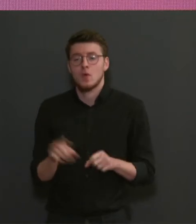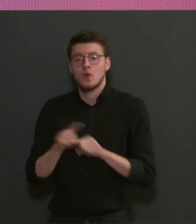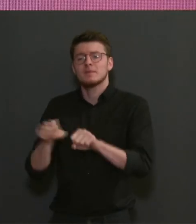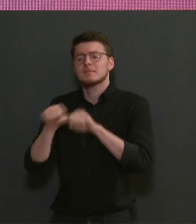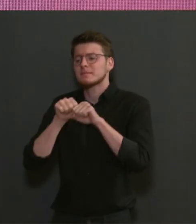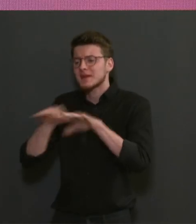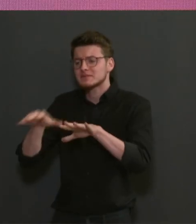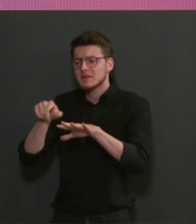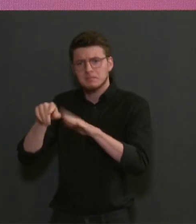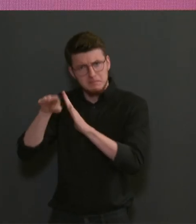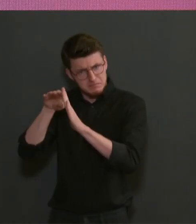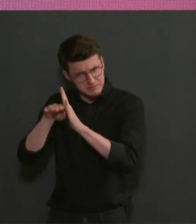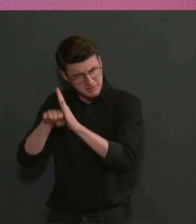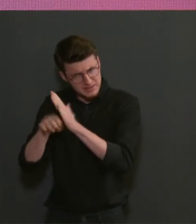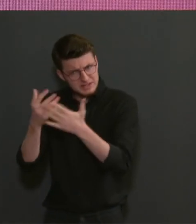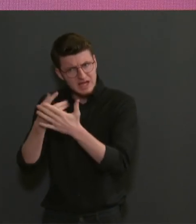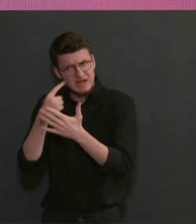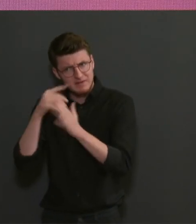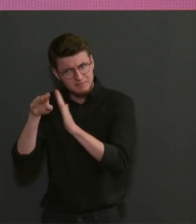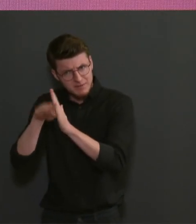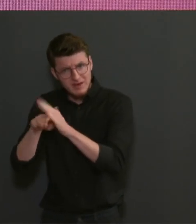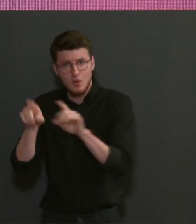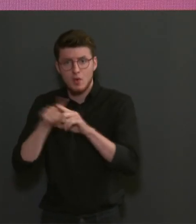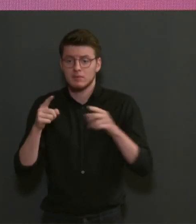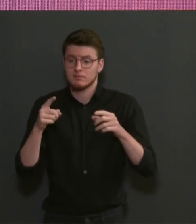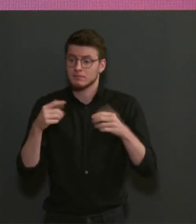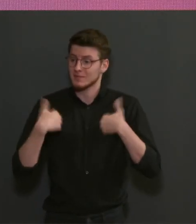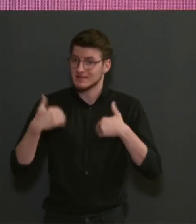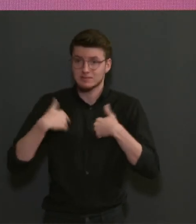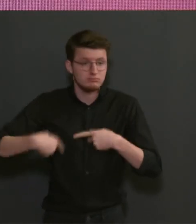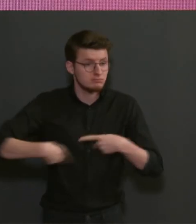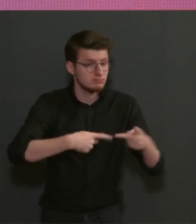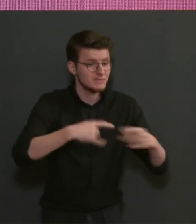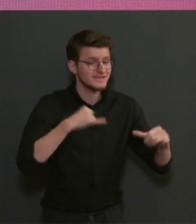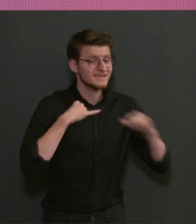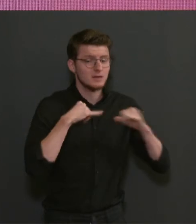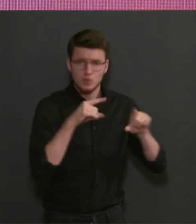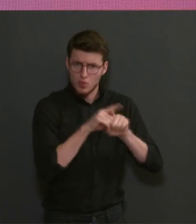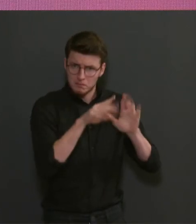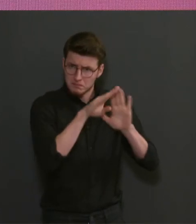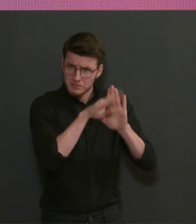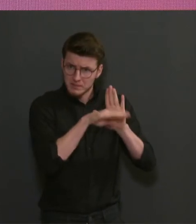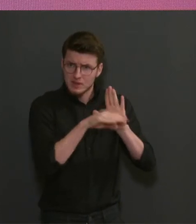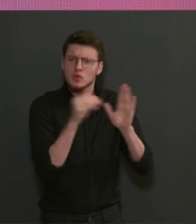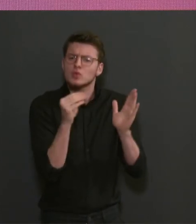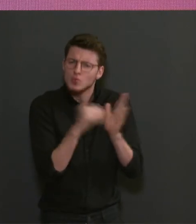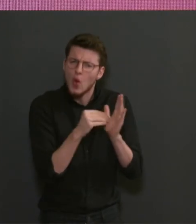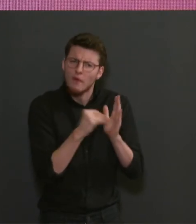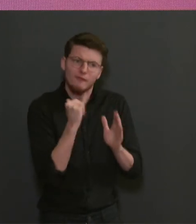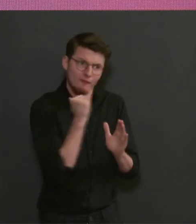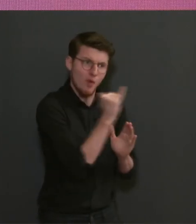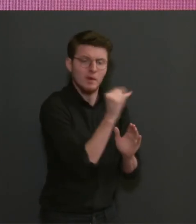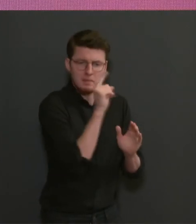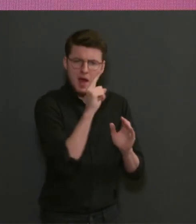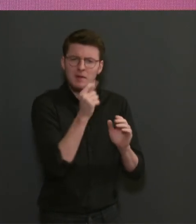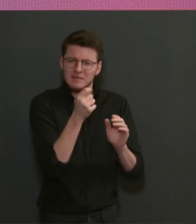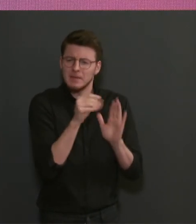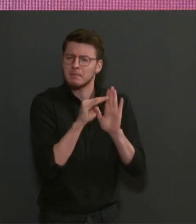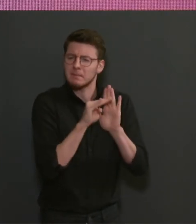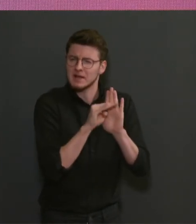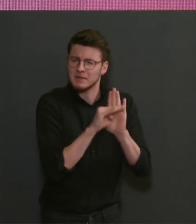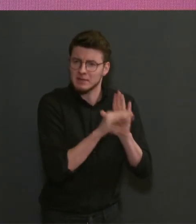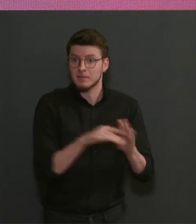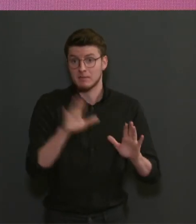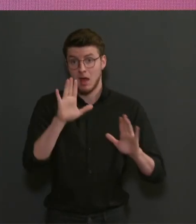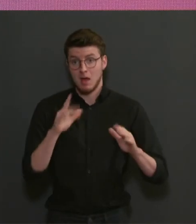het eerst licht te dalen. Het aantal patiënten op intensieve zorgen neemt wel nog toe,